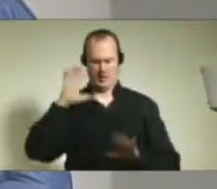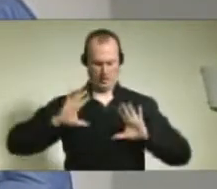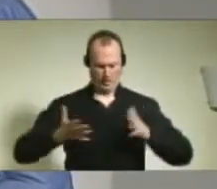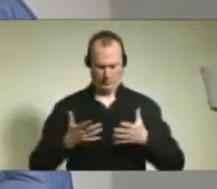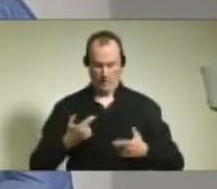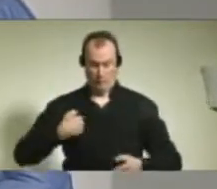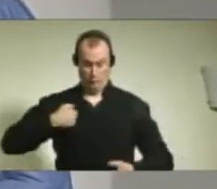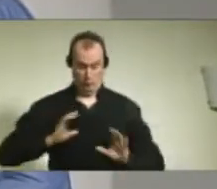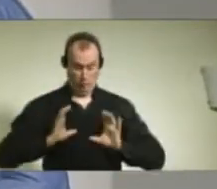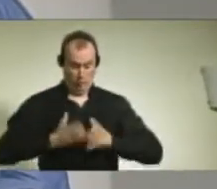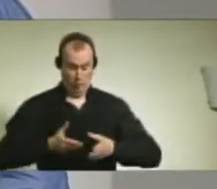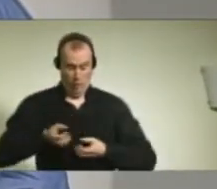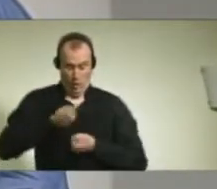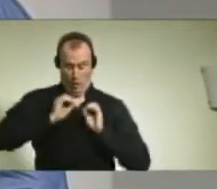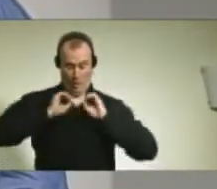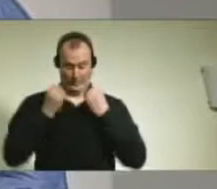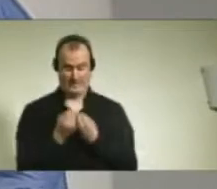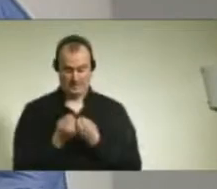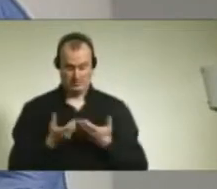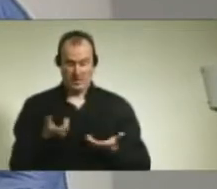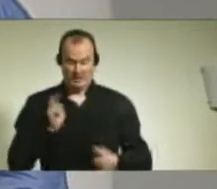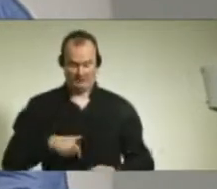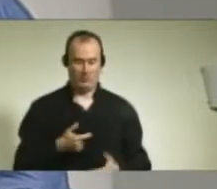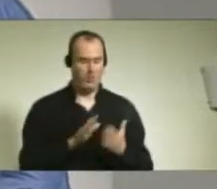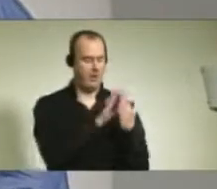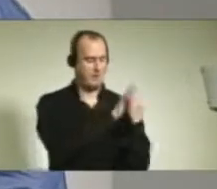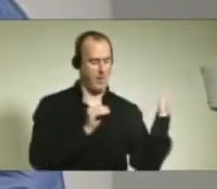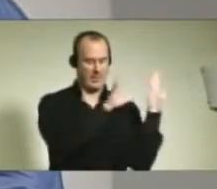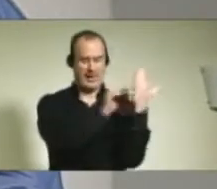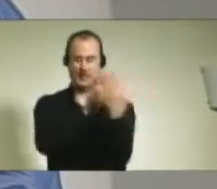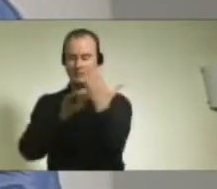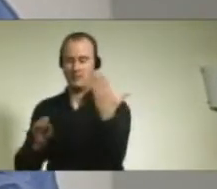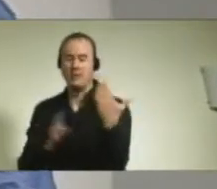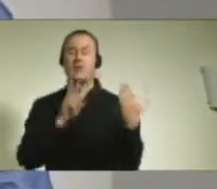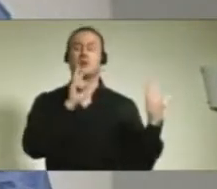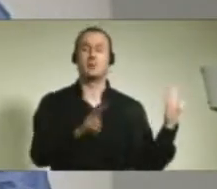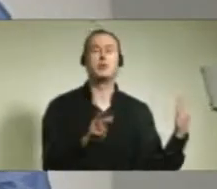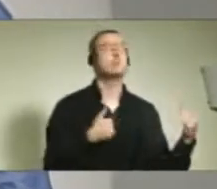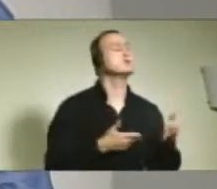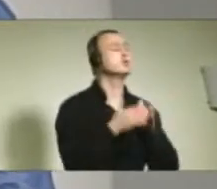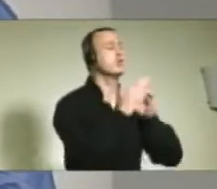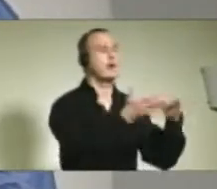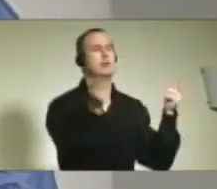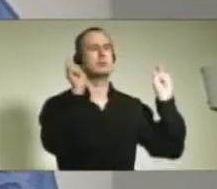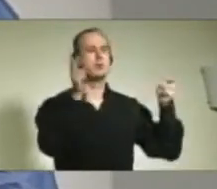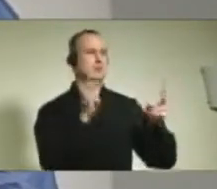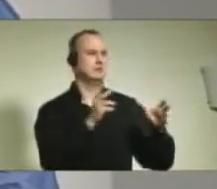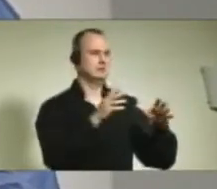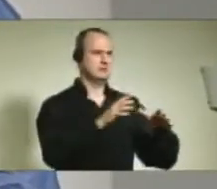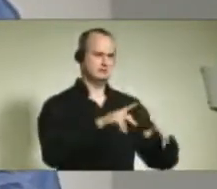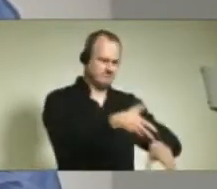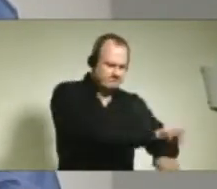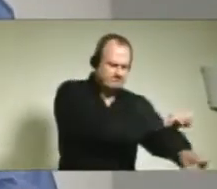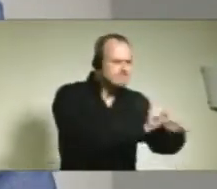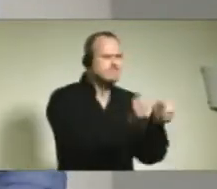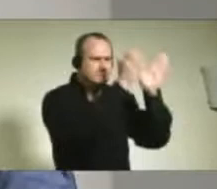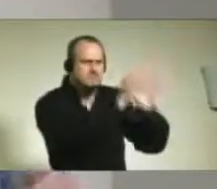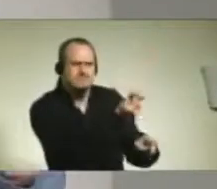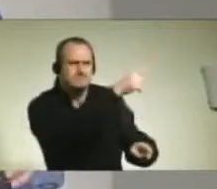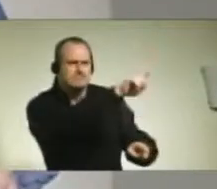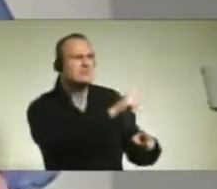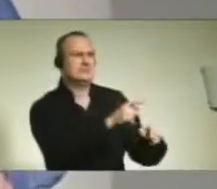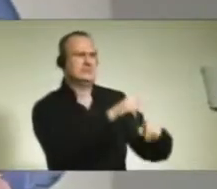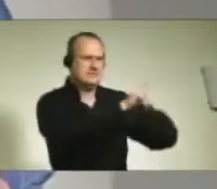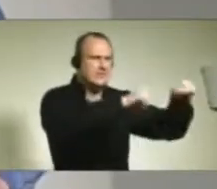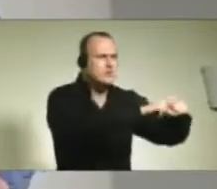des modèles. Alors, je voudrais remercier les acteurs nationaux, entre autres, qui ont permis à tout